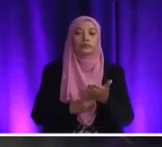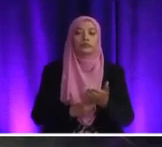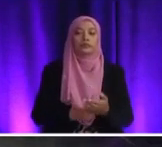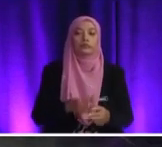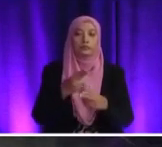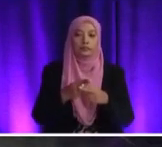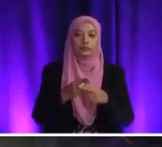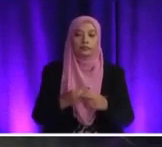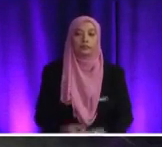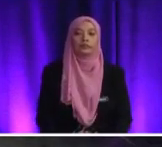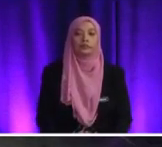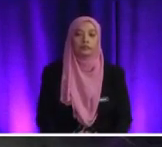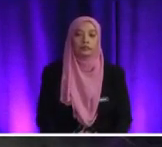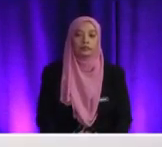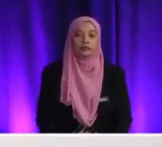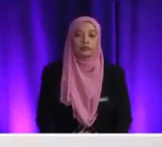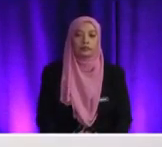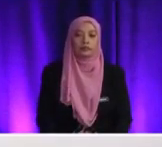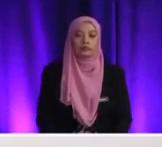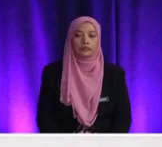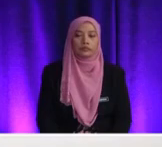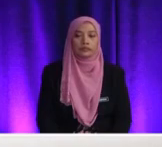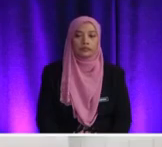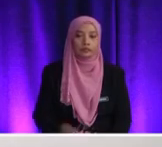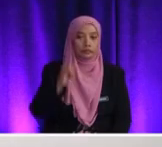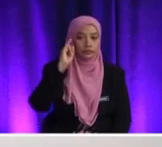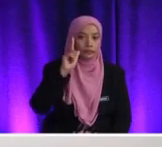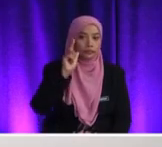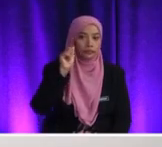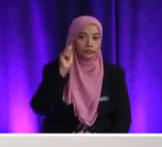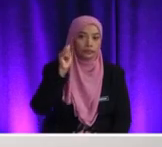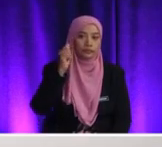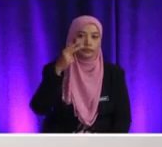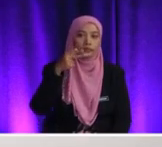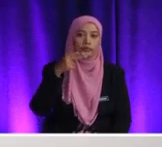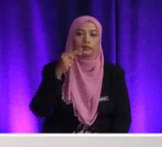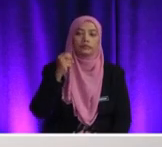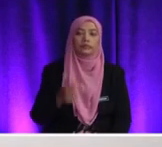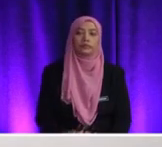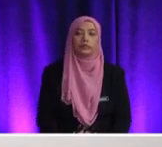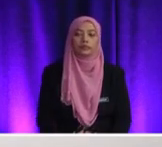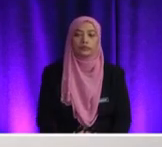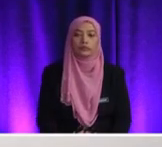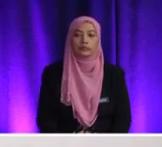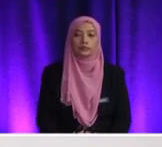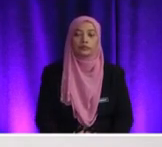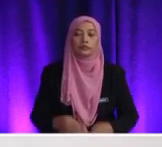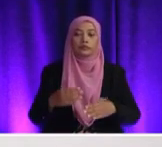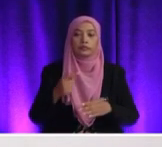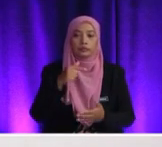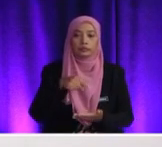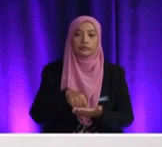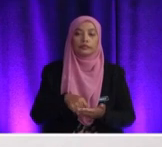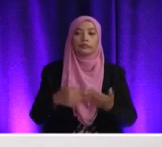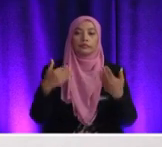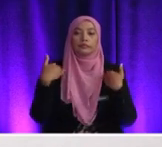oke baik ilhad silent Hai ini bidang otomotif cekgu bidang otomotif new pegas